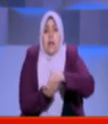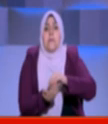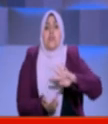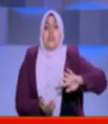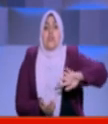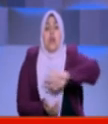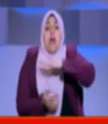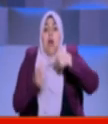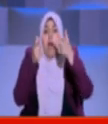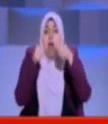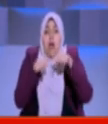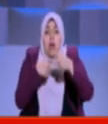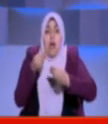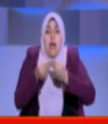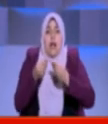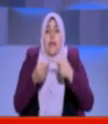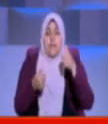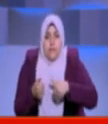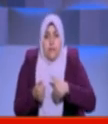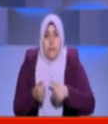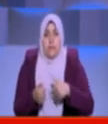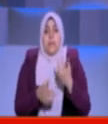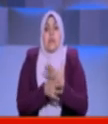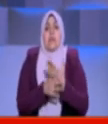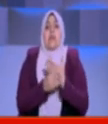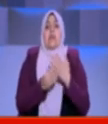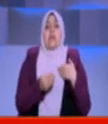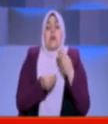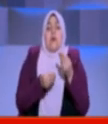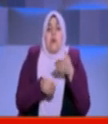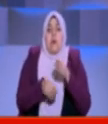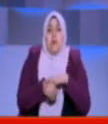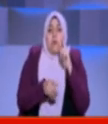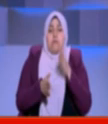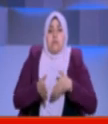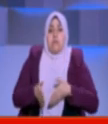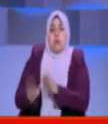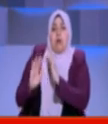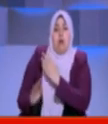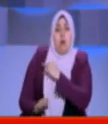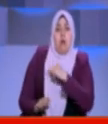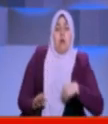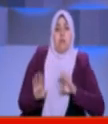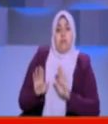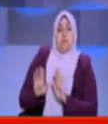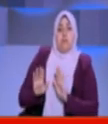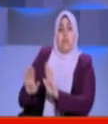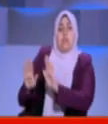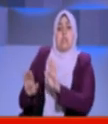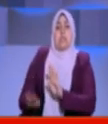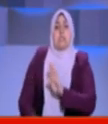حدثت تداول للسلطة، واستقالت حكومة السيد عادل عبد